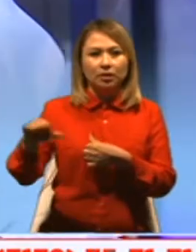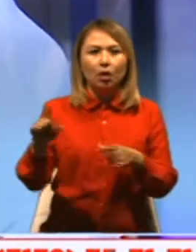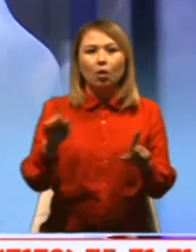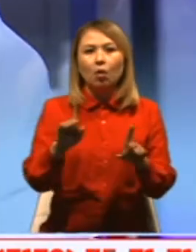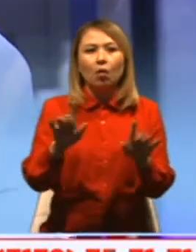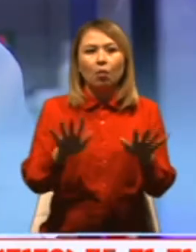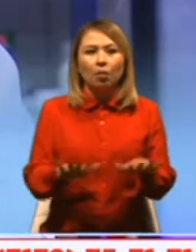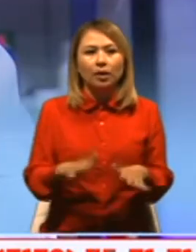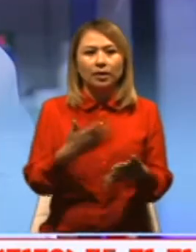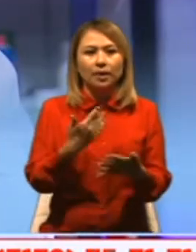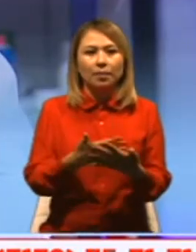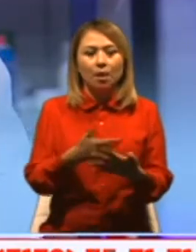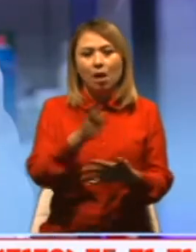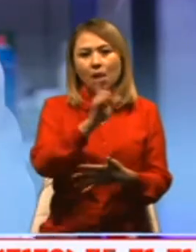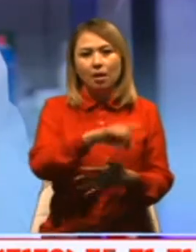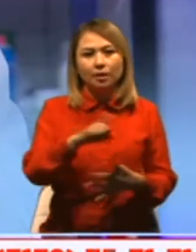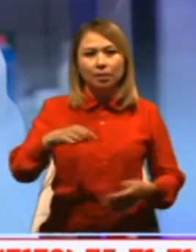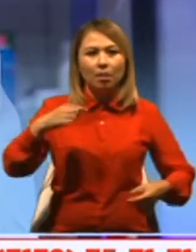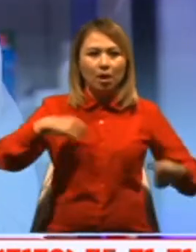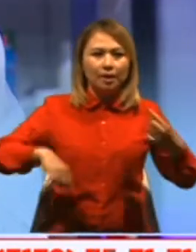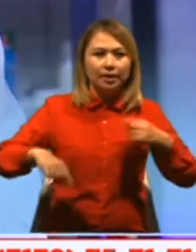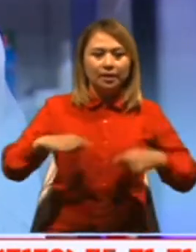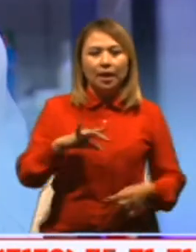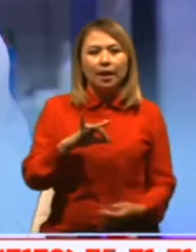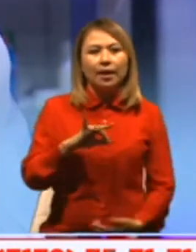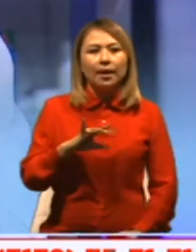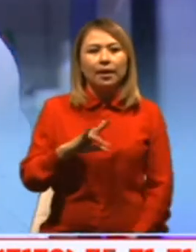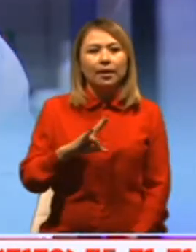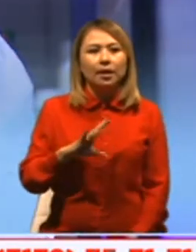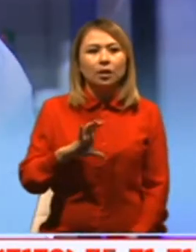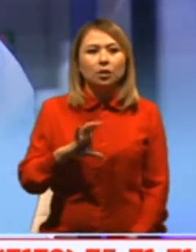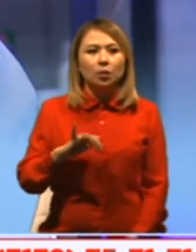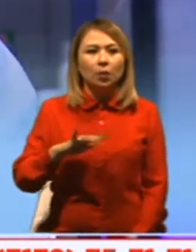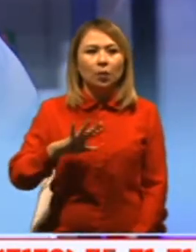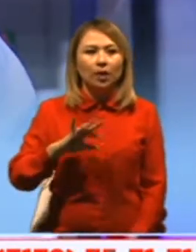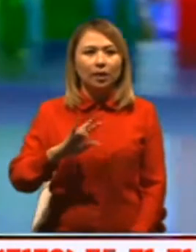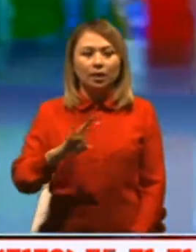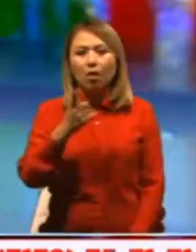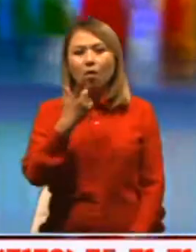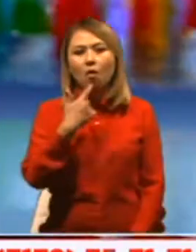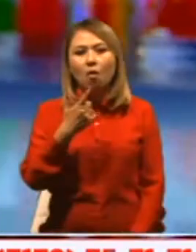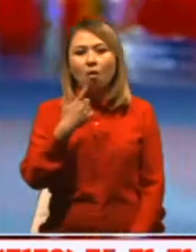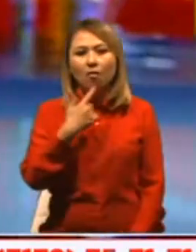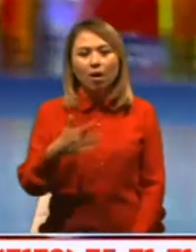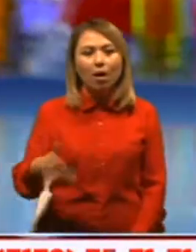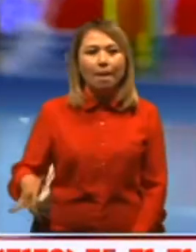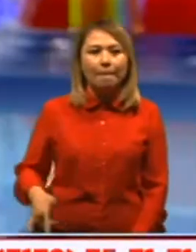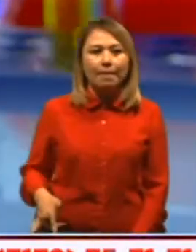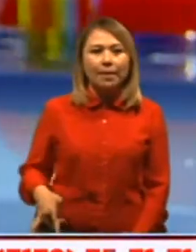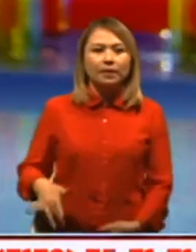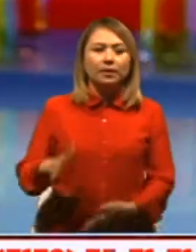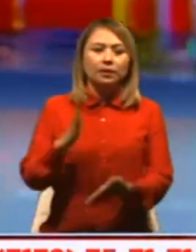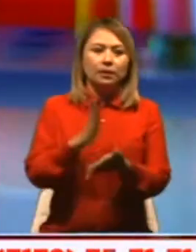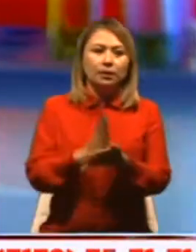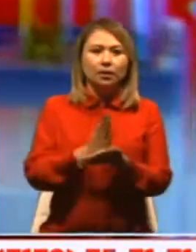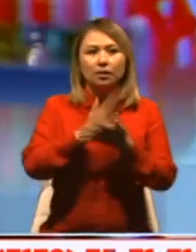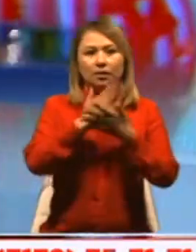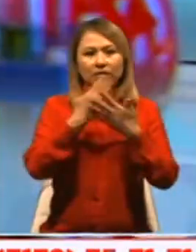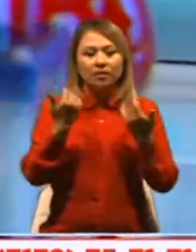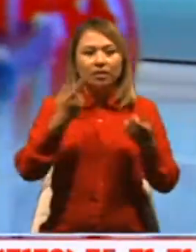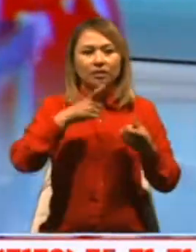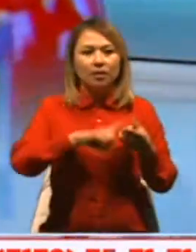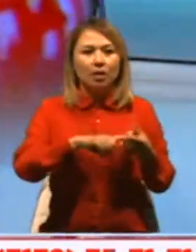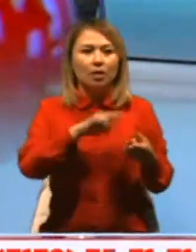болады? Адам организмінде оларда инсулин бұл гормоны қантты, яғни бауырға жеткізушілік, тасымалдаушылық қызметін